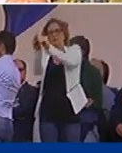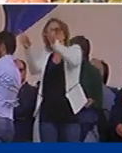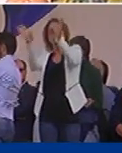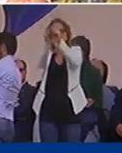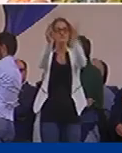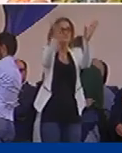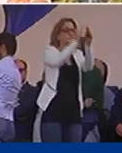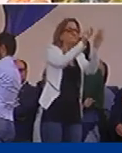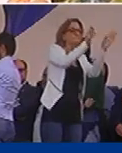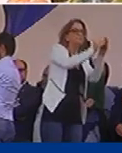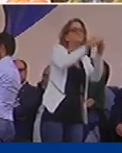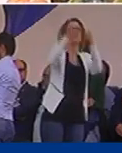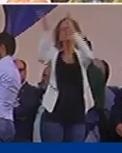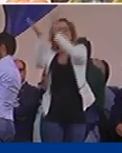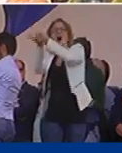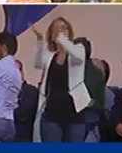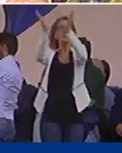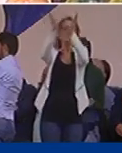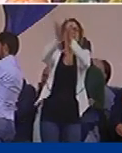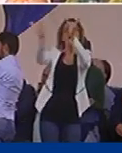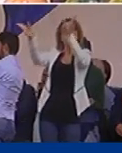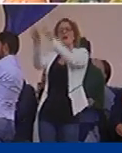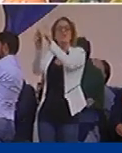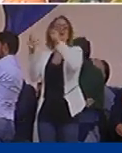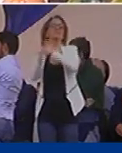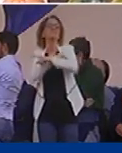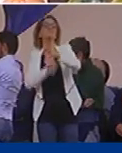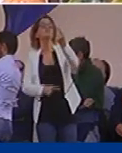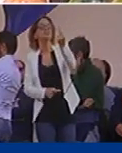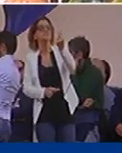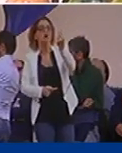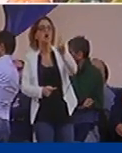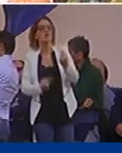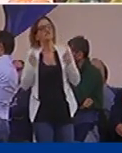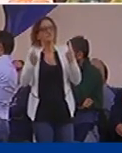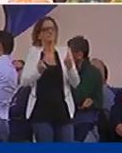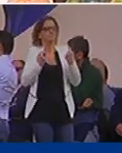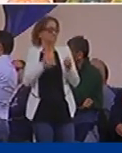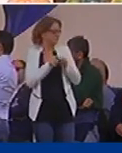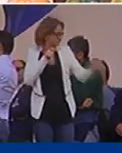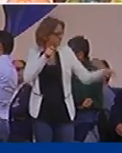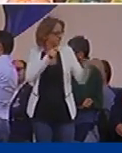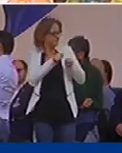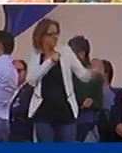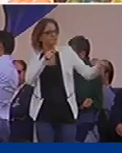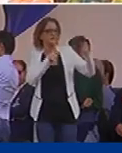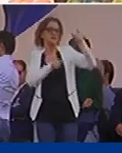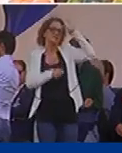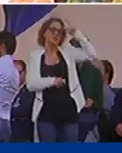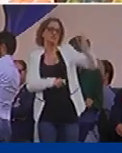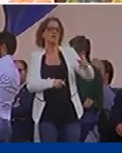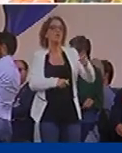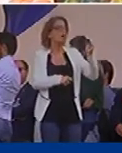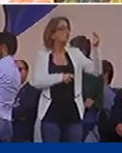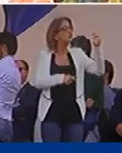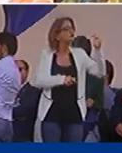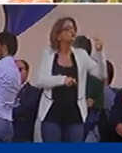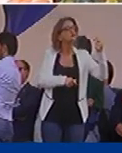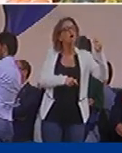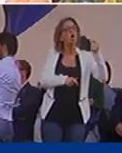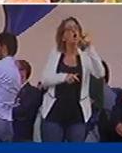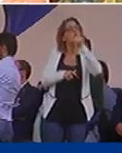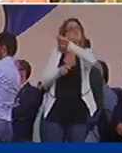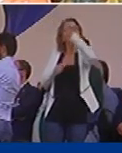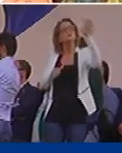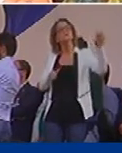comune, fra valle e valle, mentre i soldi a sprecarli è lo Stato italiano giù le mani dai nostri comuni,